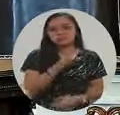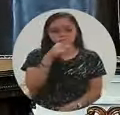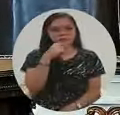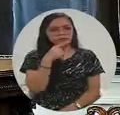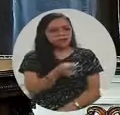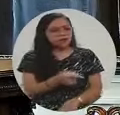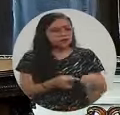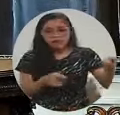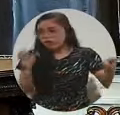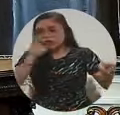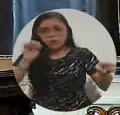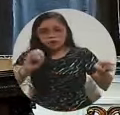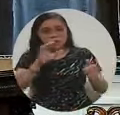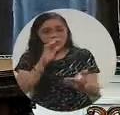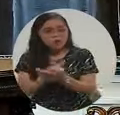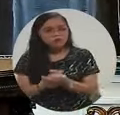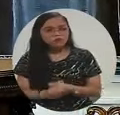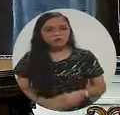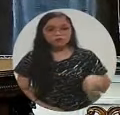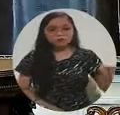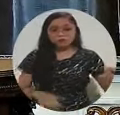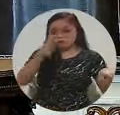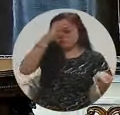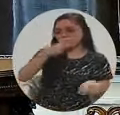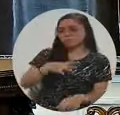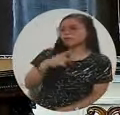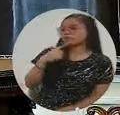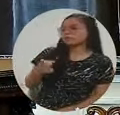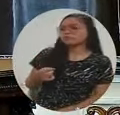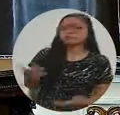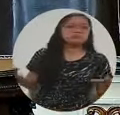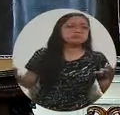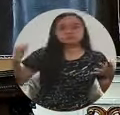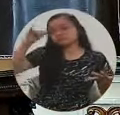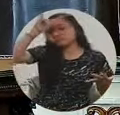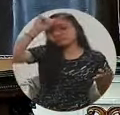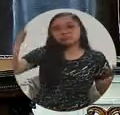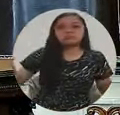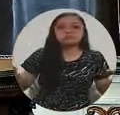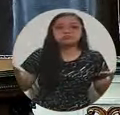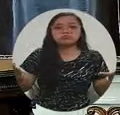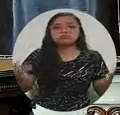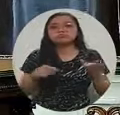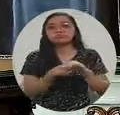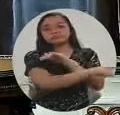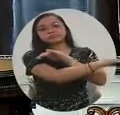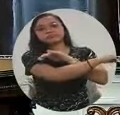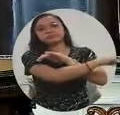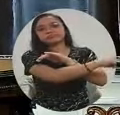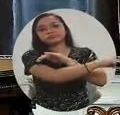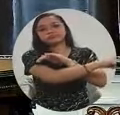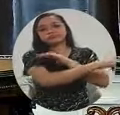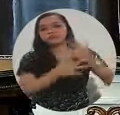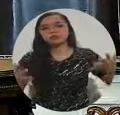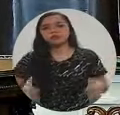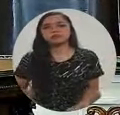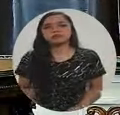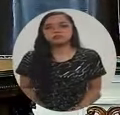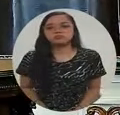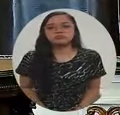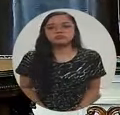Ingon ko niya wa niya ang pangitaan siya. Ako sa pagpangita, ako kahiba kong asa siya. Huwag siya